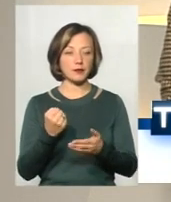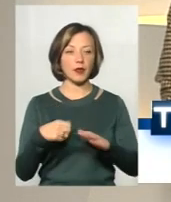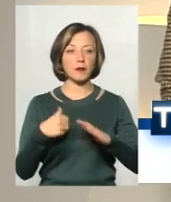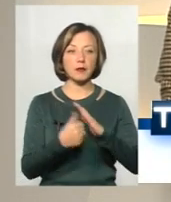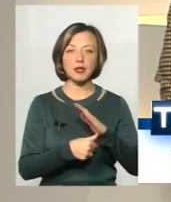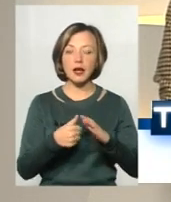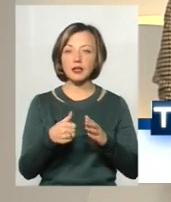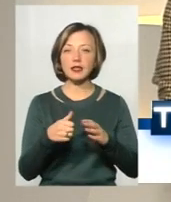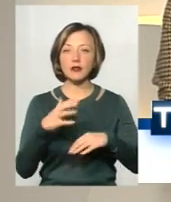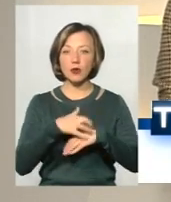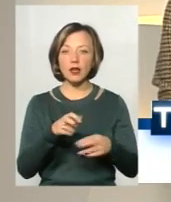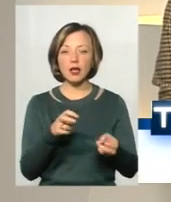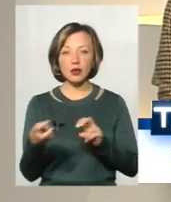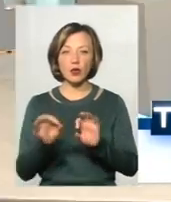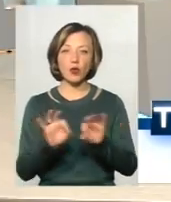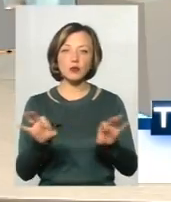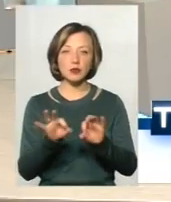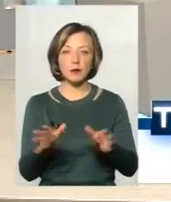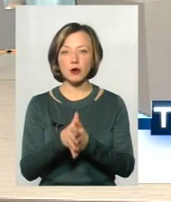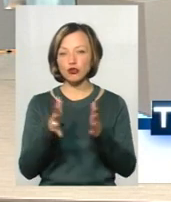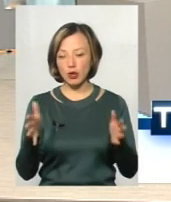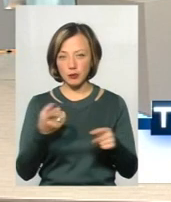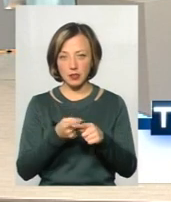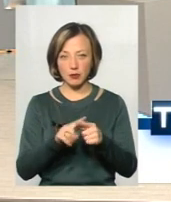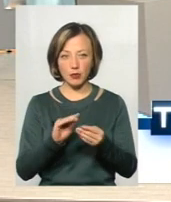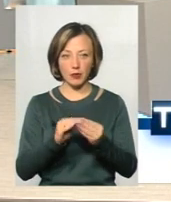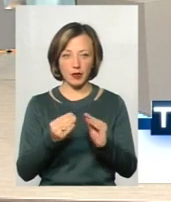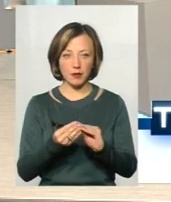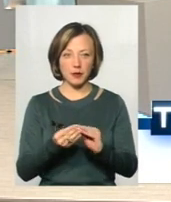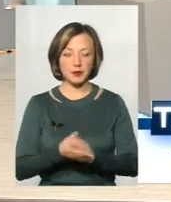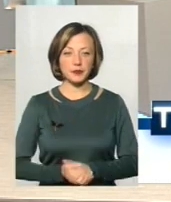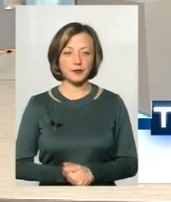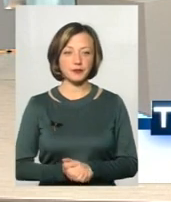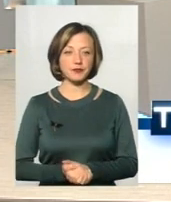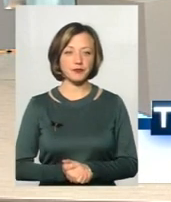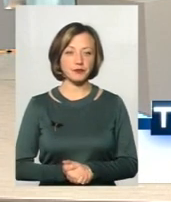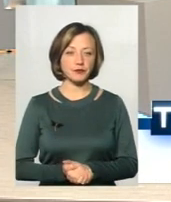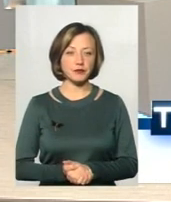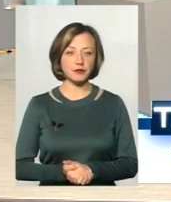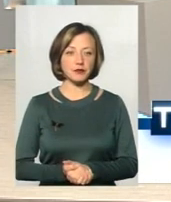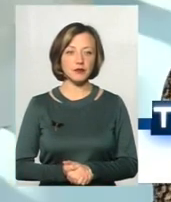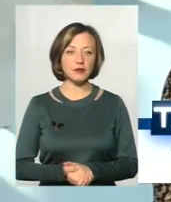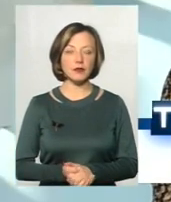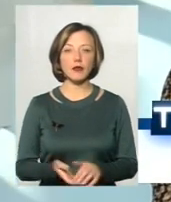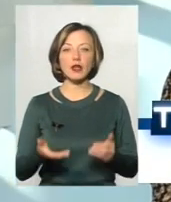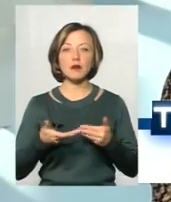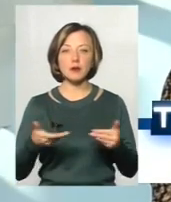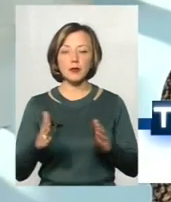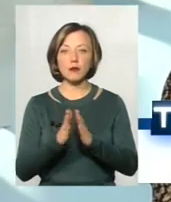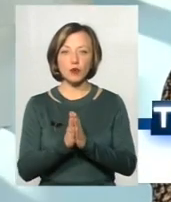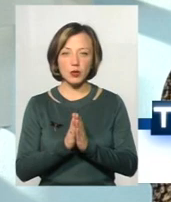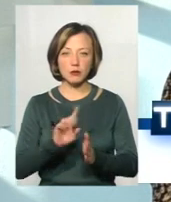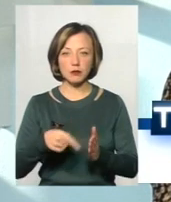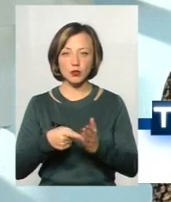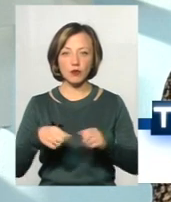безхатьки гинуть. Охарактеризуйте масштаби цієї проблеми. Ми взагалі просимо міську владу, щоб винесли на